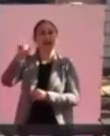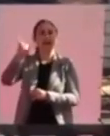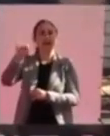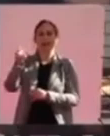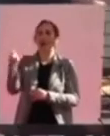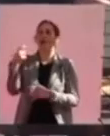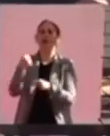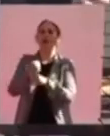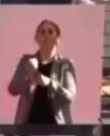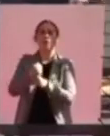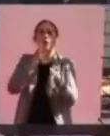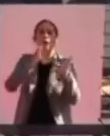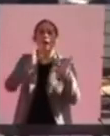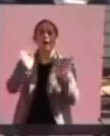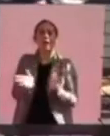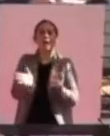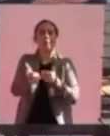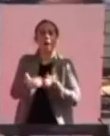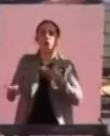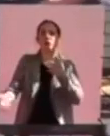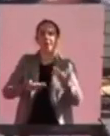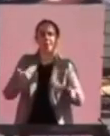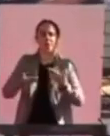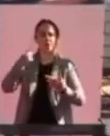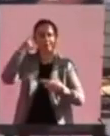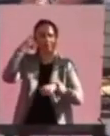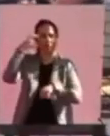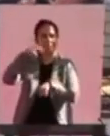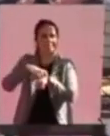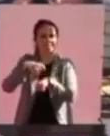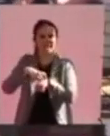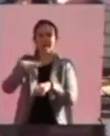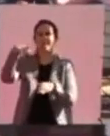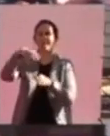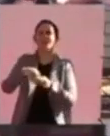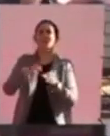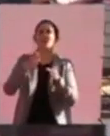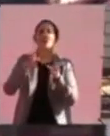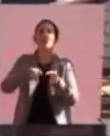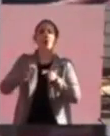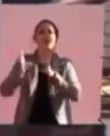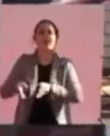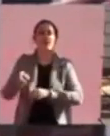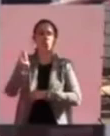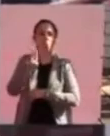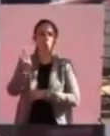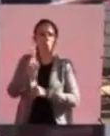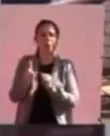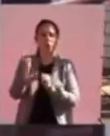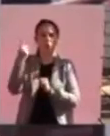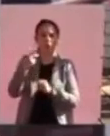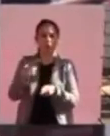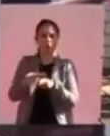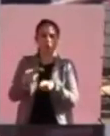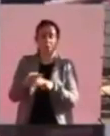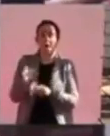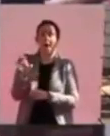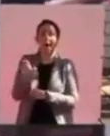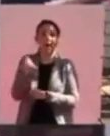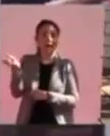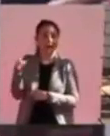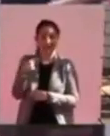psichiatrica del policlinico umberto primo di roma erica di se stessa dice che è sempre stata centrale